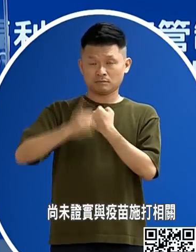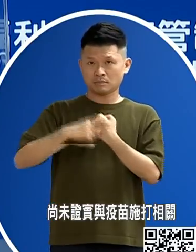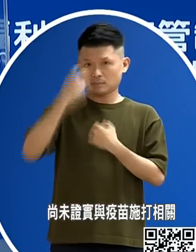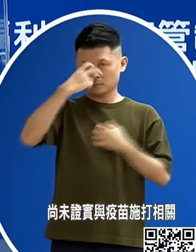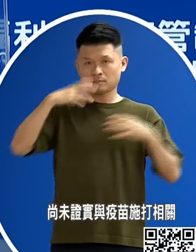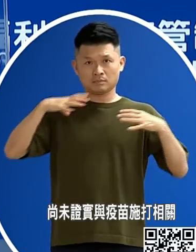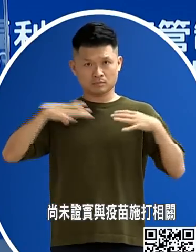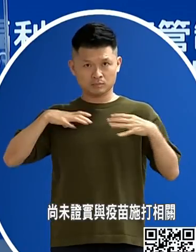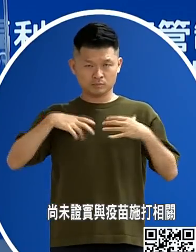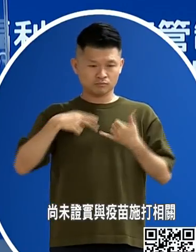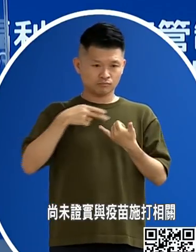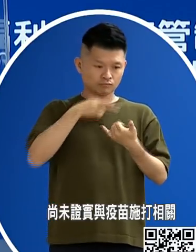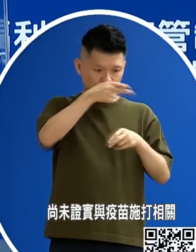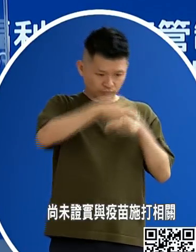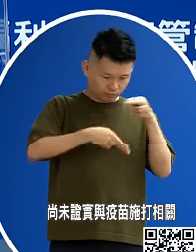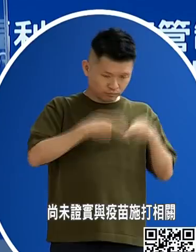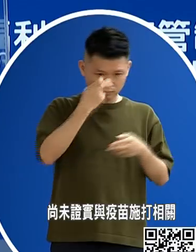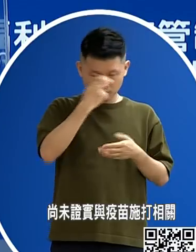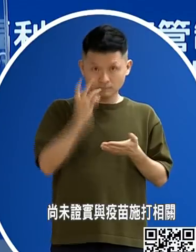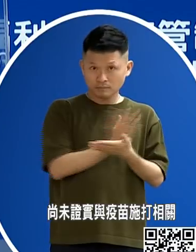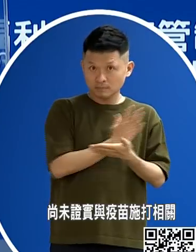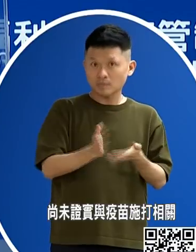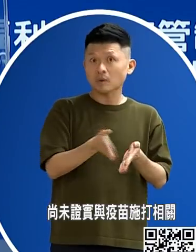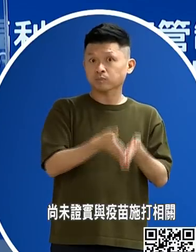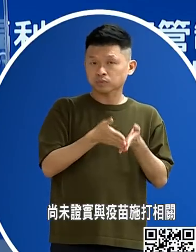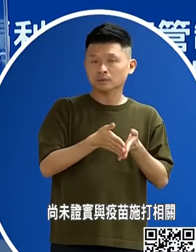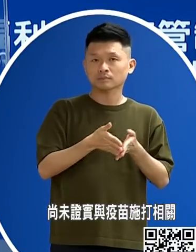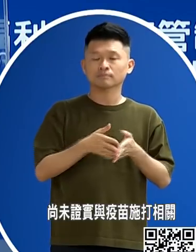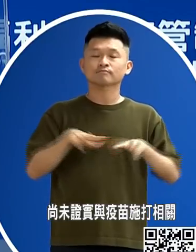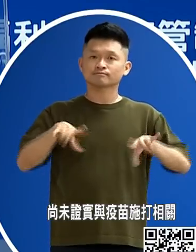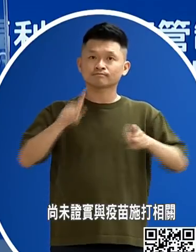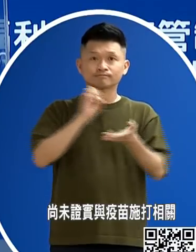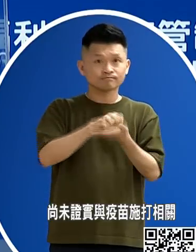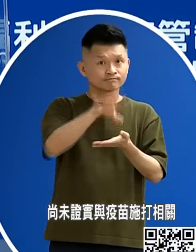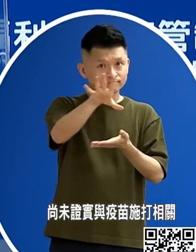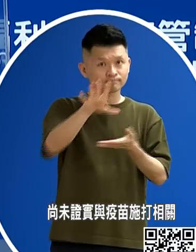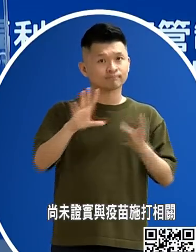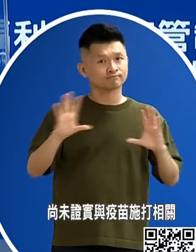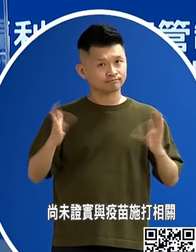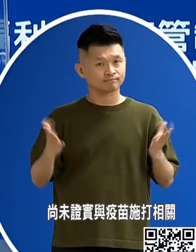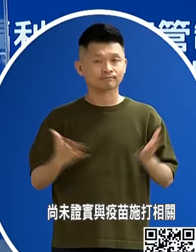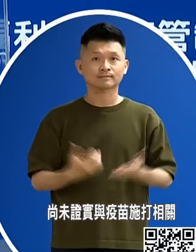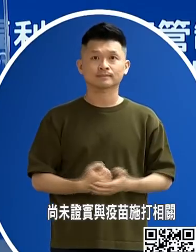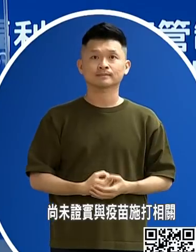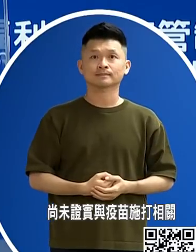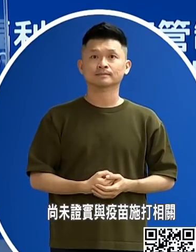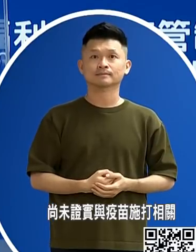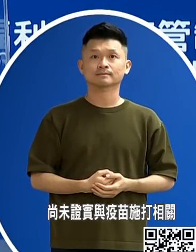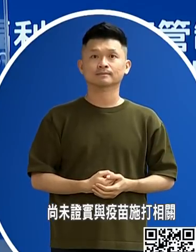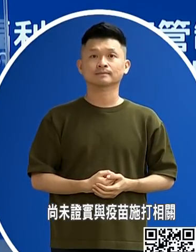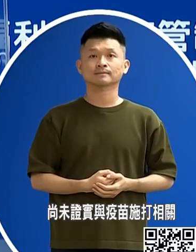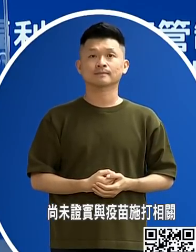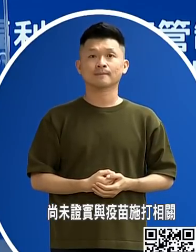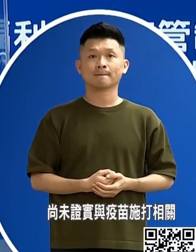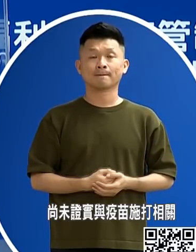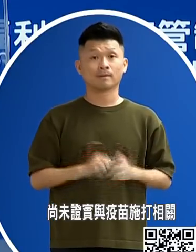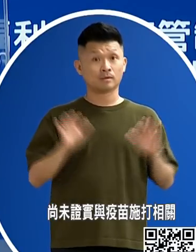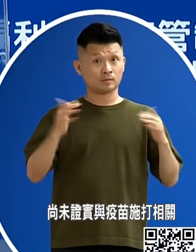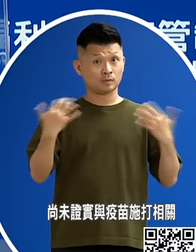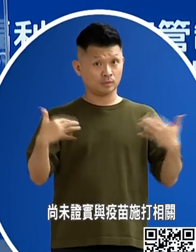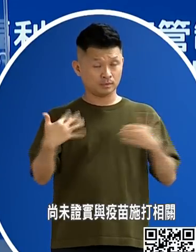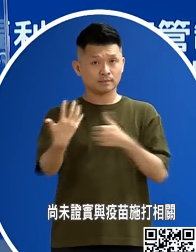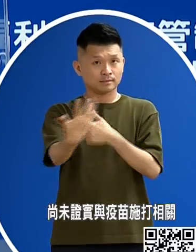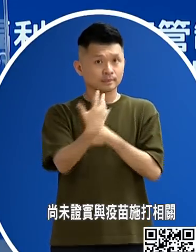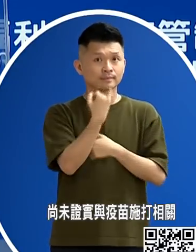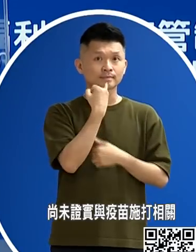察官来做相关的一些判定。那先跟大家做这样的报告。好，那有问题可以